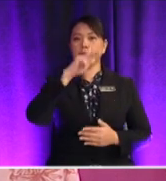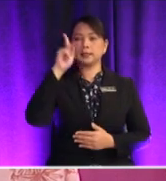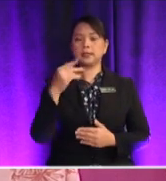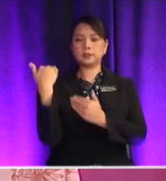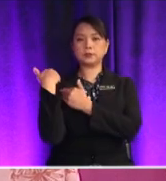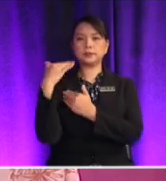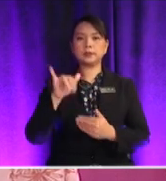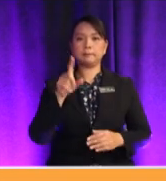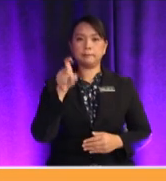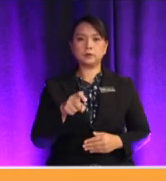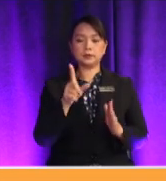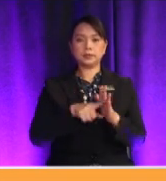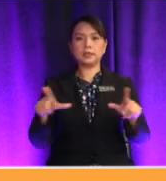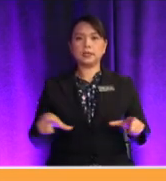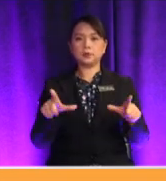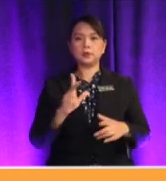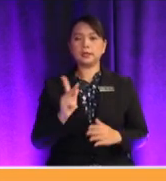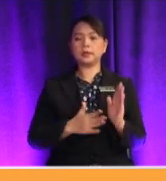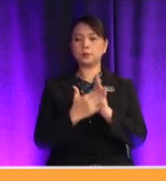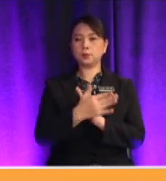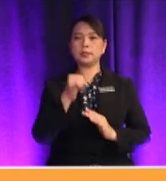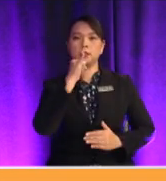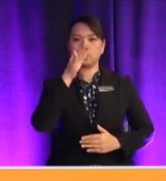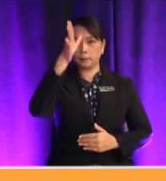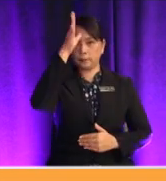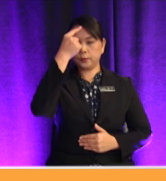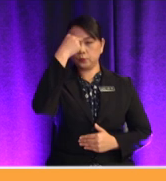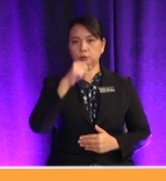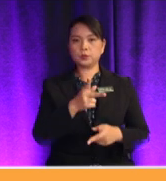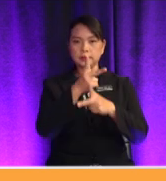perlu dilakukan oleh ibu bapa Hanish untuk mengekalkan